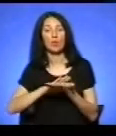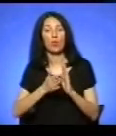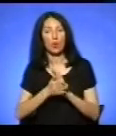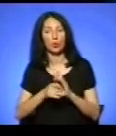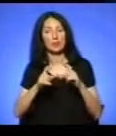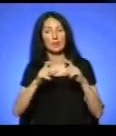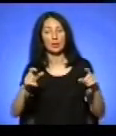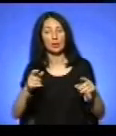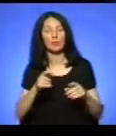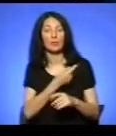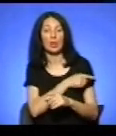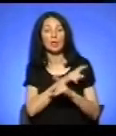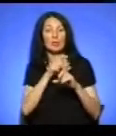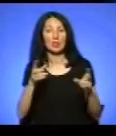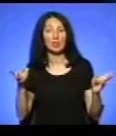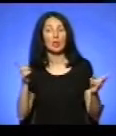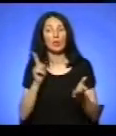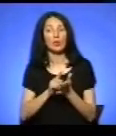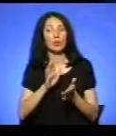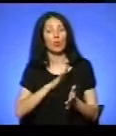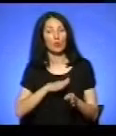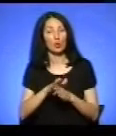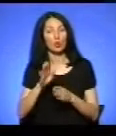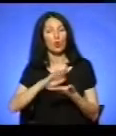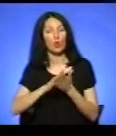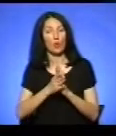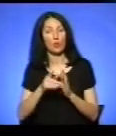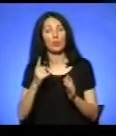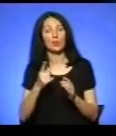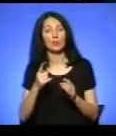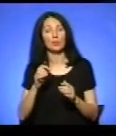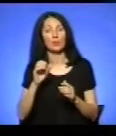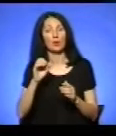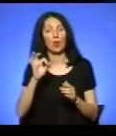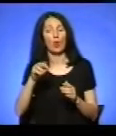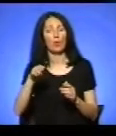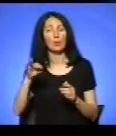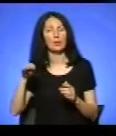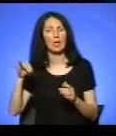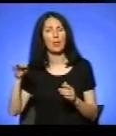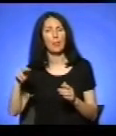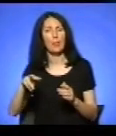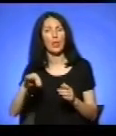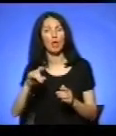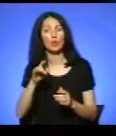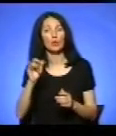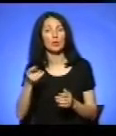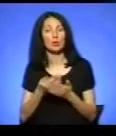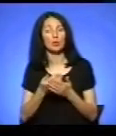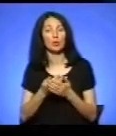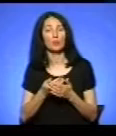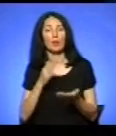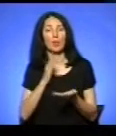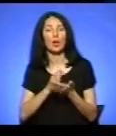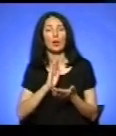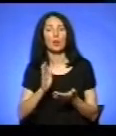повинен був виконати певні умови. Перше – це автономізуватися. Що це означає? Заклад повинен був перетворений в